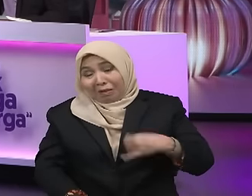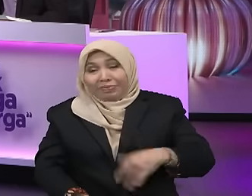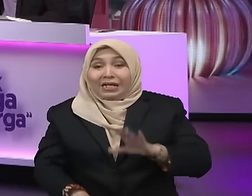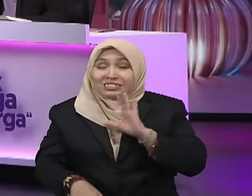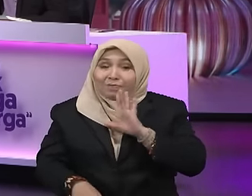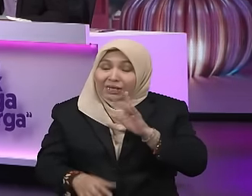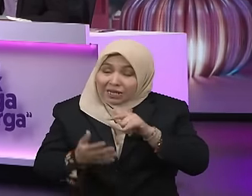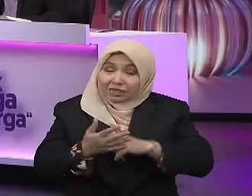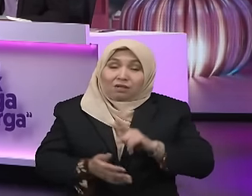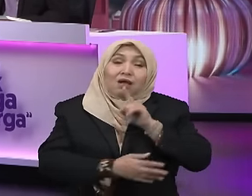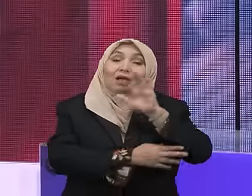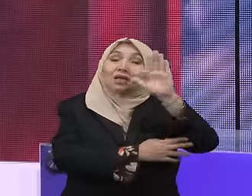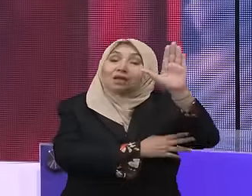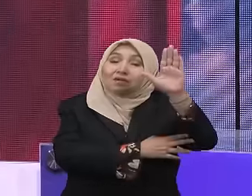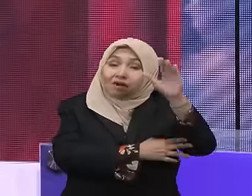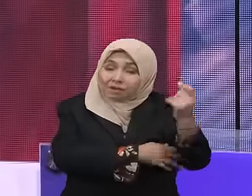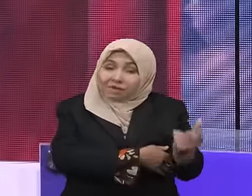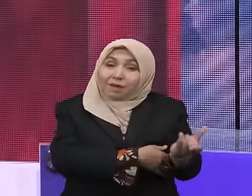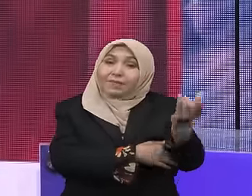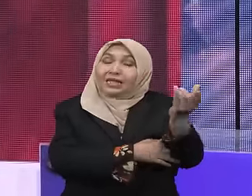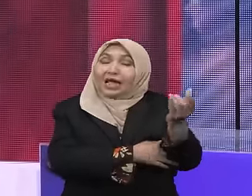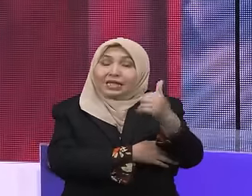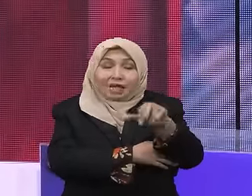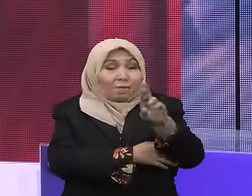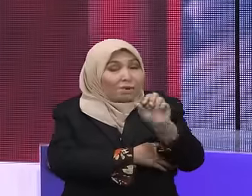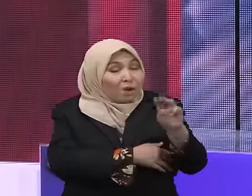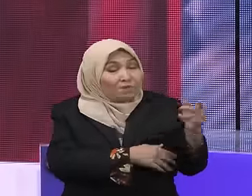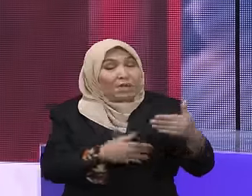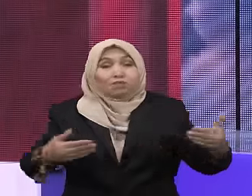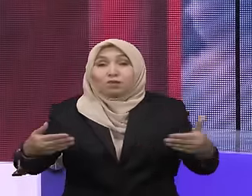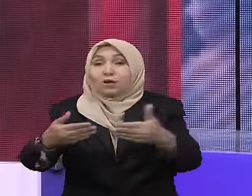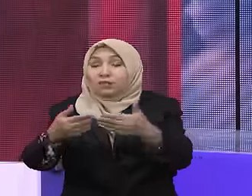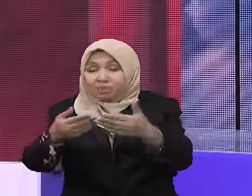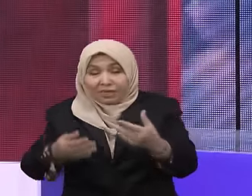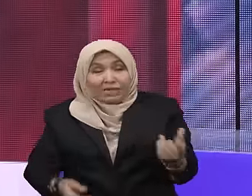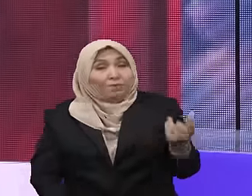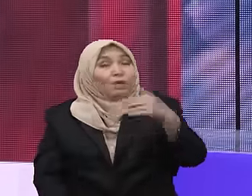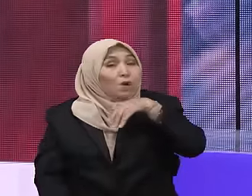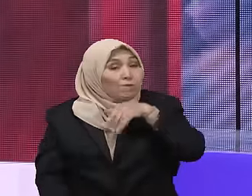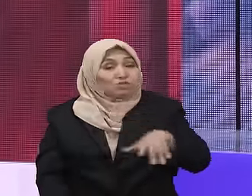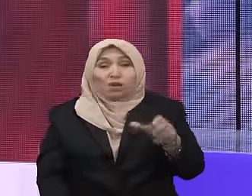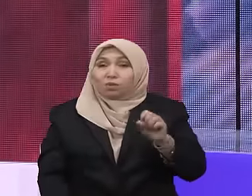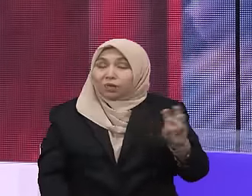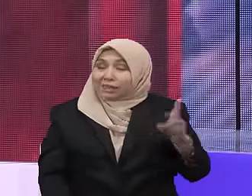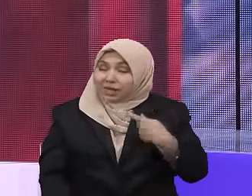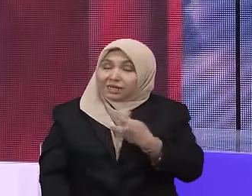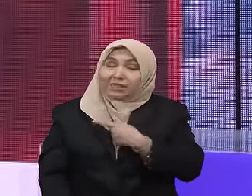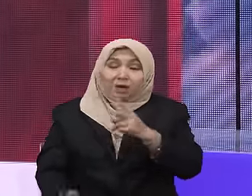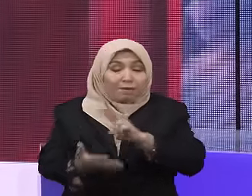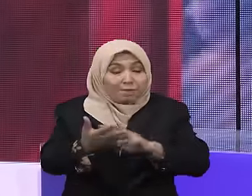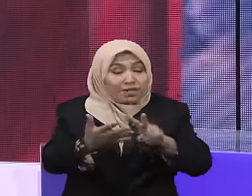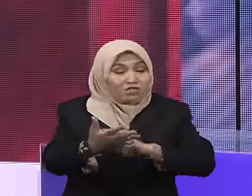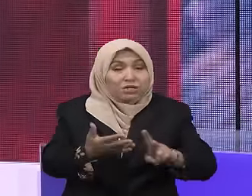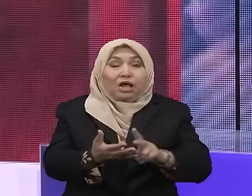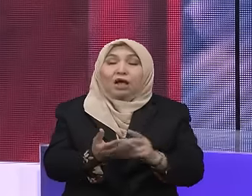ini adalah ikrar Nabi, Nabi Ibrahim, dan diteruskan oleh Nabi Muhammad SAW. Dan kita membacanya di